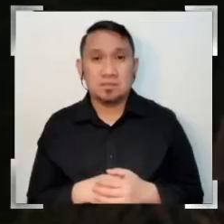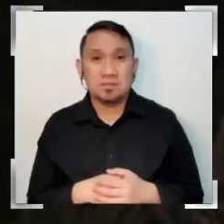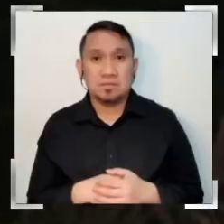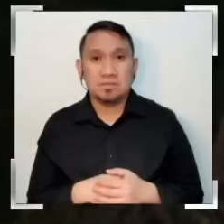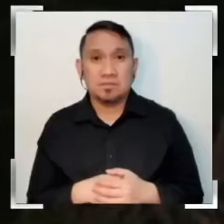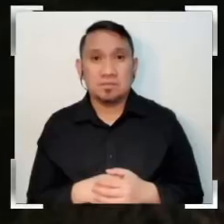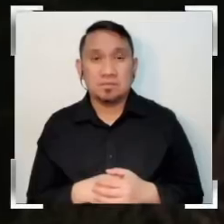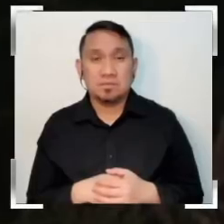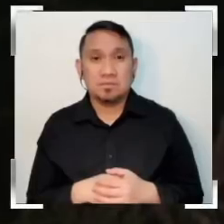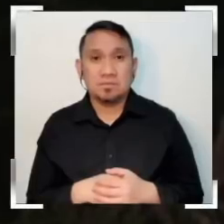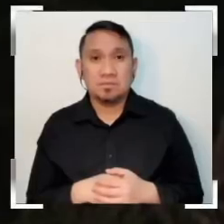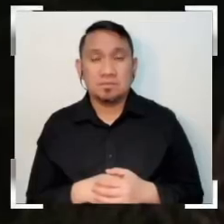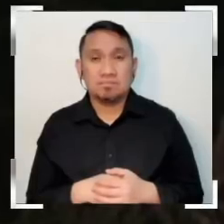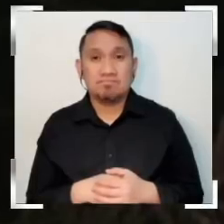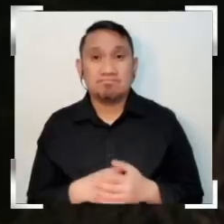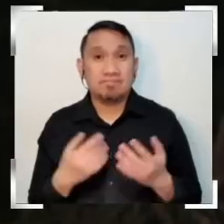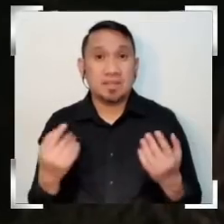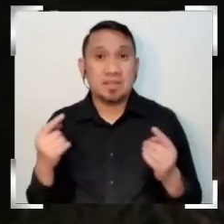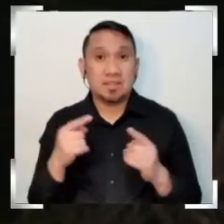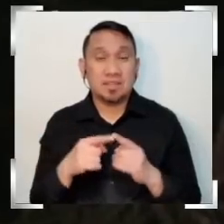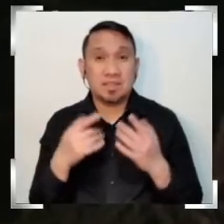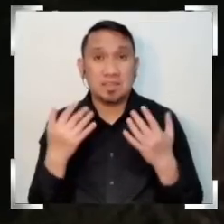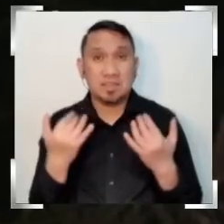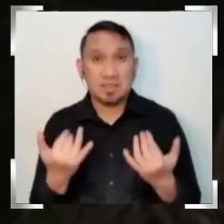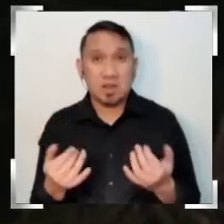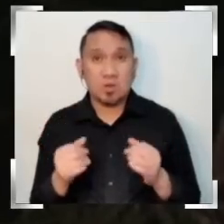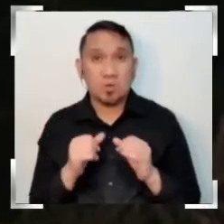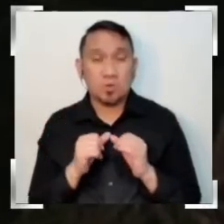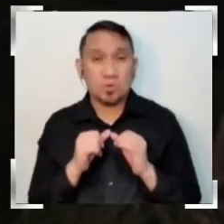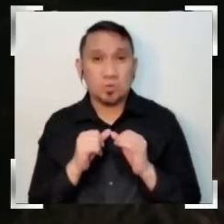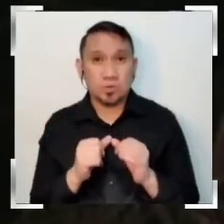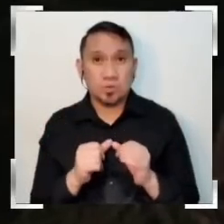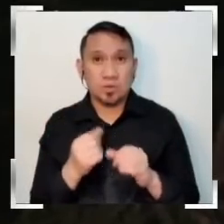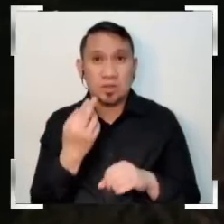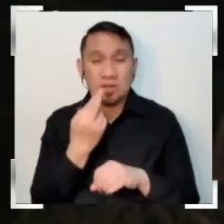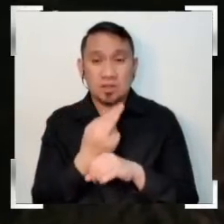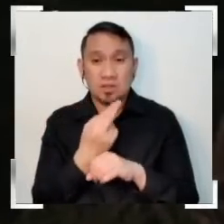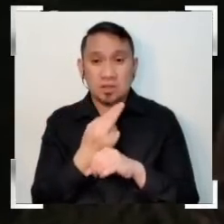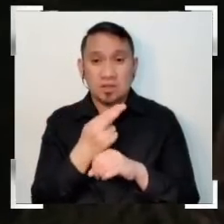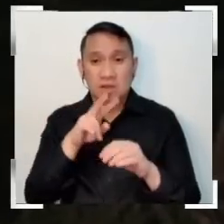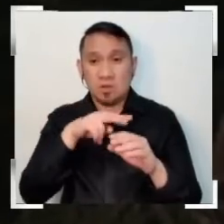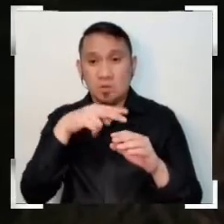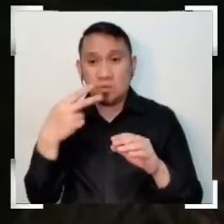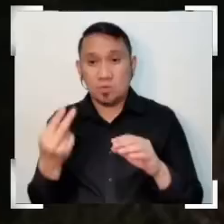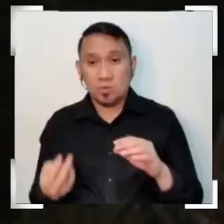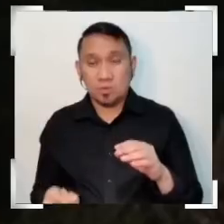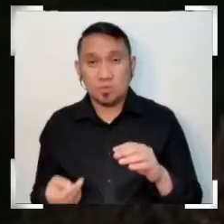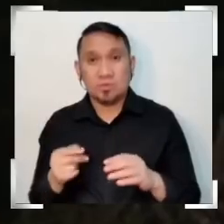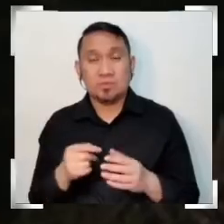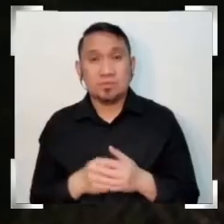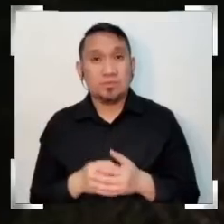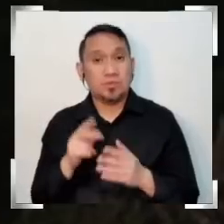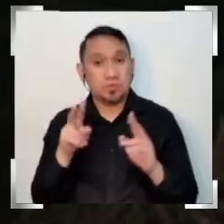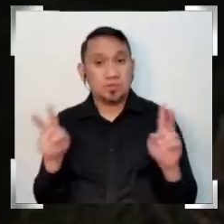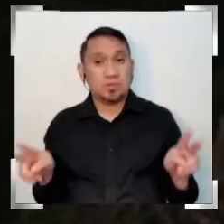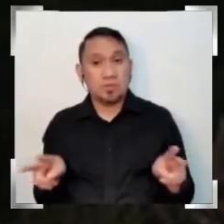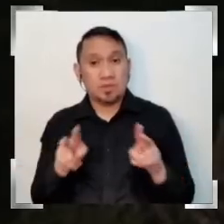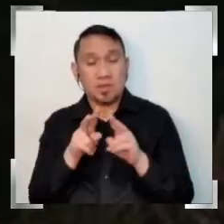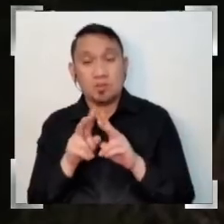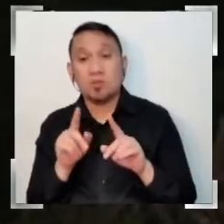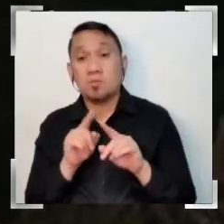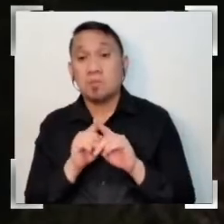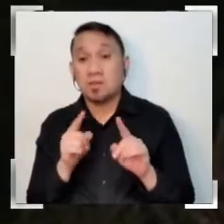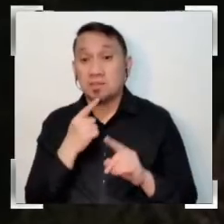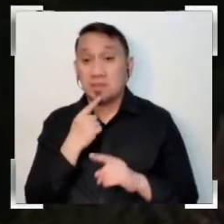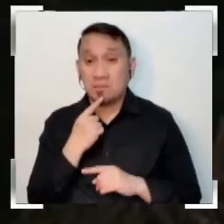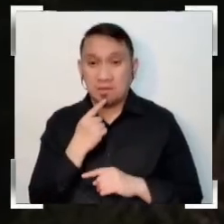Pia, hanggang sa mga oras na ito ay patuloy nga yung rockfall events at lava flow sa dalisdis ng Bulkang Mayon. Pero ayon sa FEVOX,